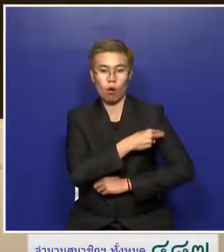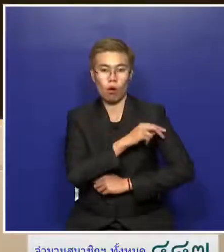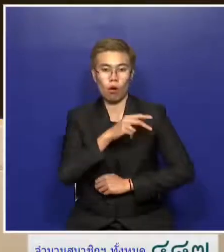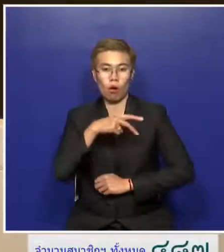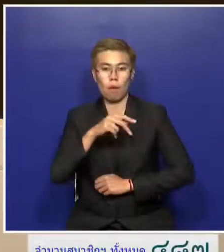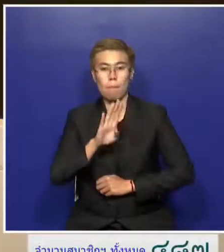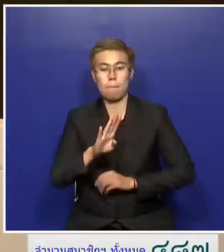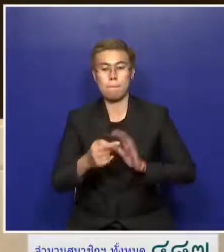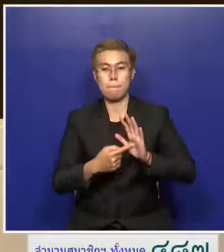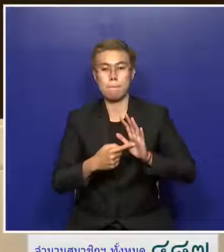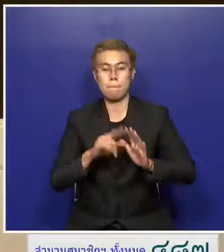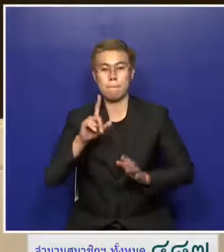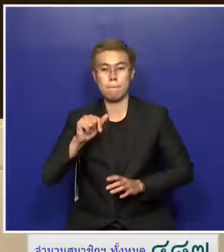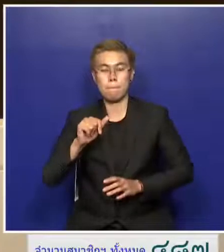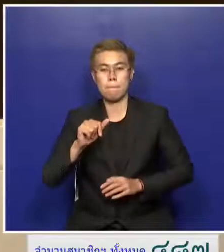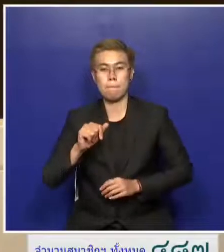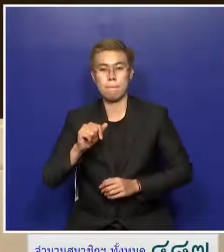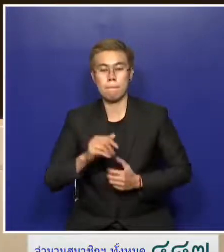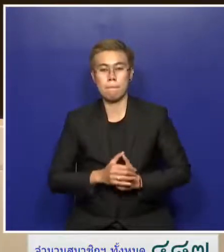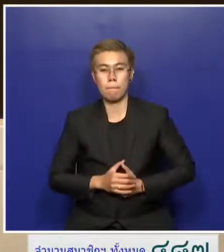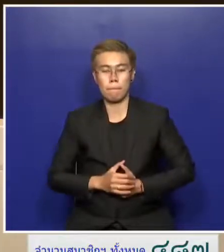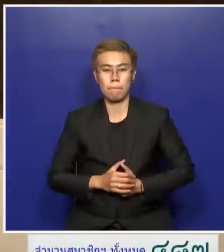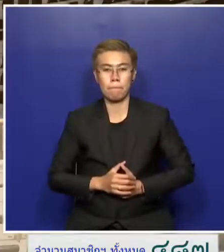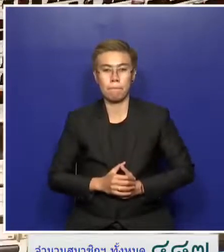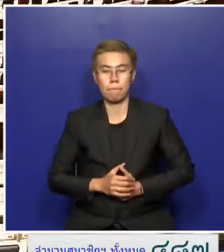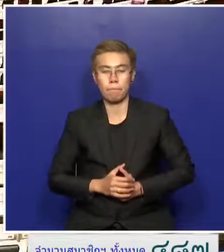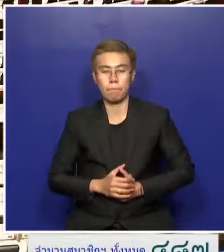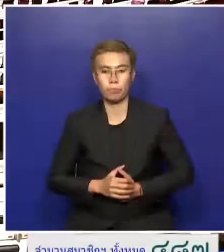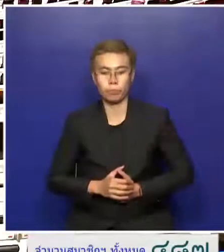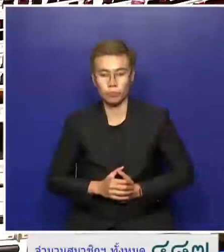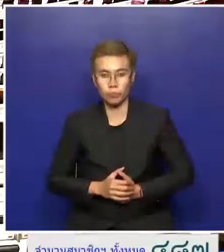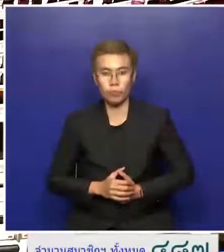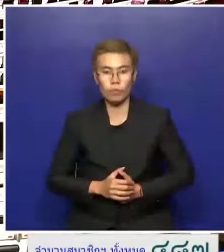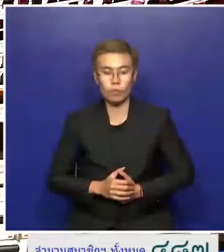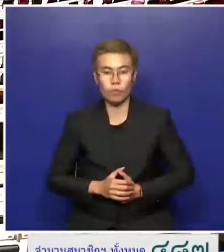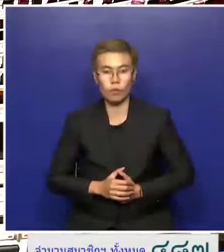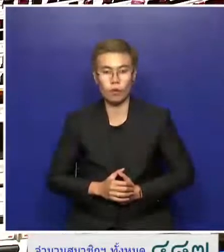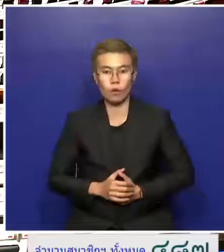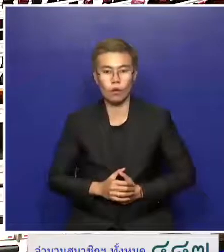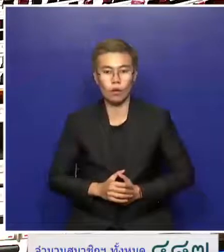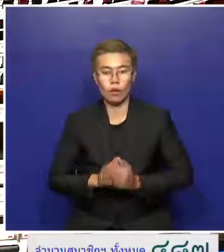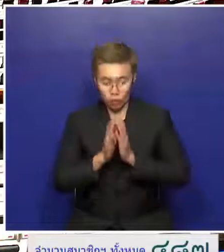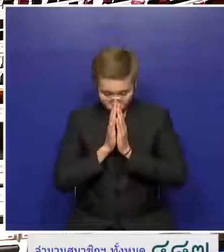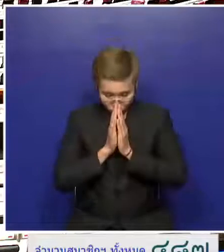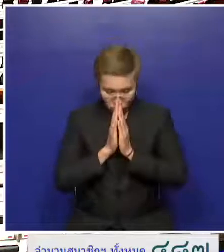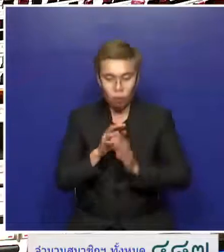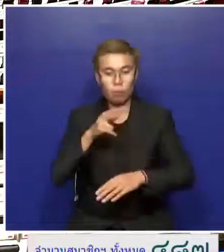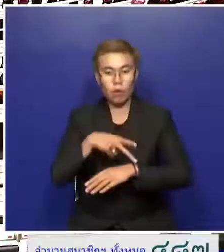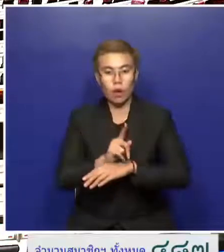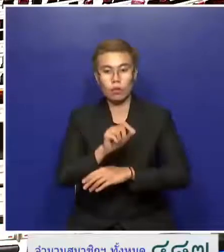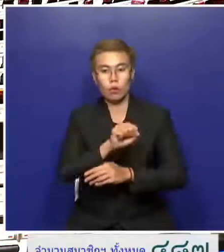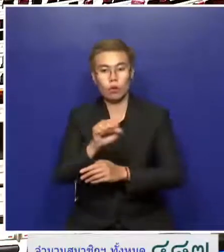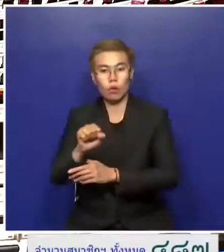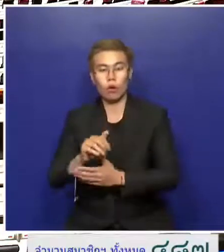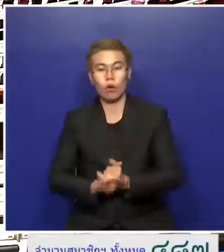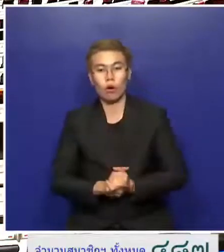เจนคหมอปัญัตปัาทิปัรกัครับครับกราบเรีนท่านพระทานสภาผู้แทนลักษะอาที่การพคร